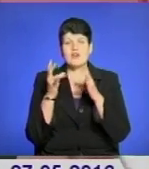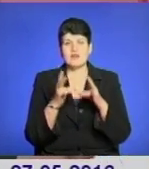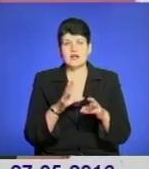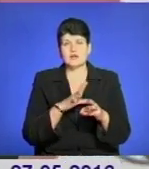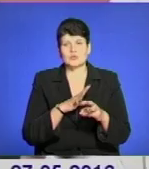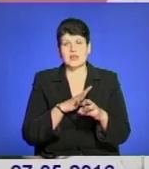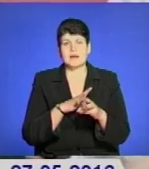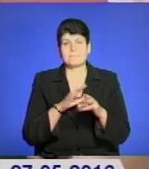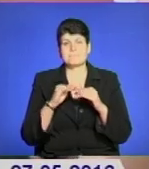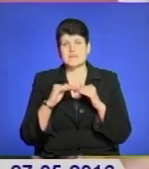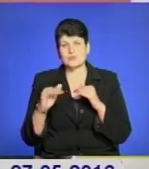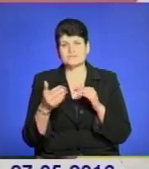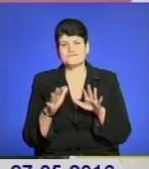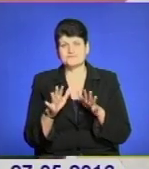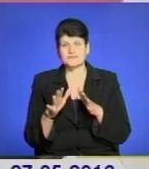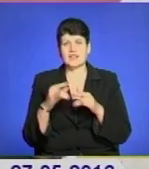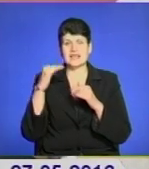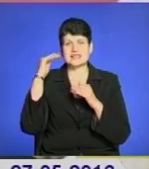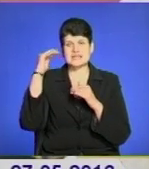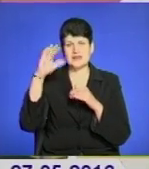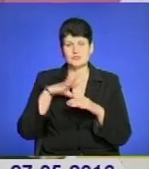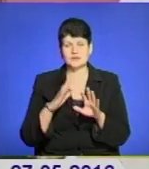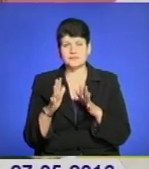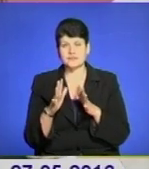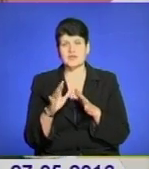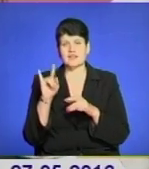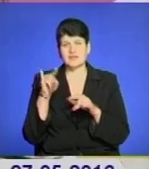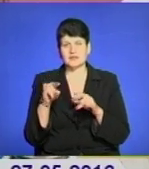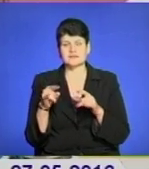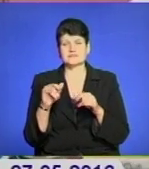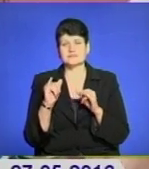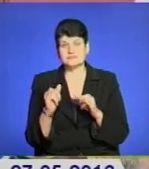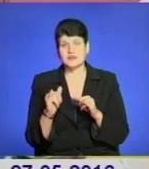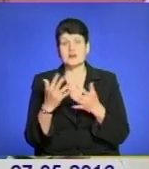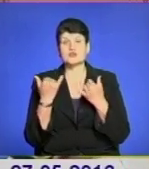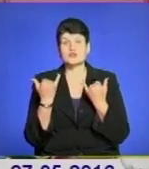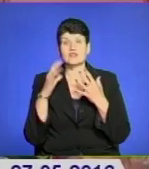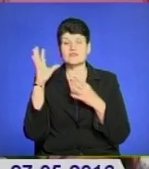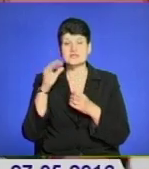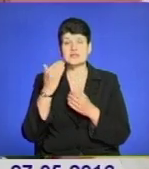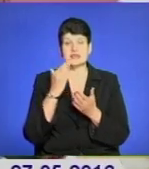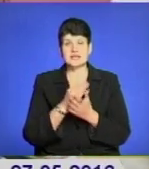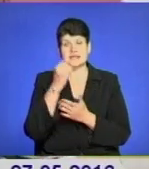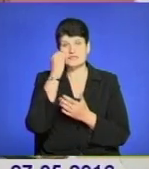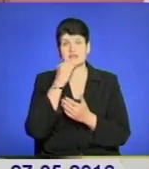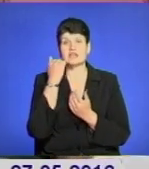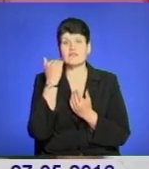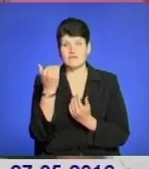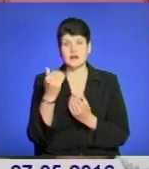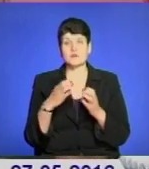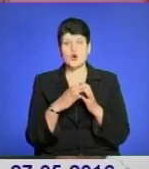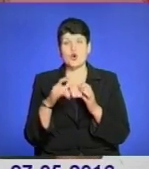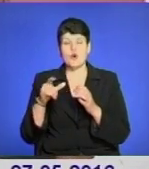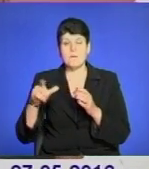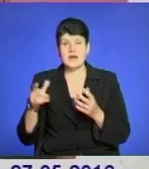вікна були такі нещасні, і стеля така неважна. Сьогодні, бачите, все є. Завдяки вам, завдяки громаді,